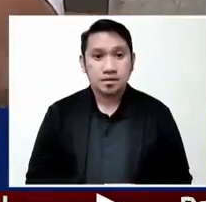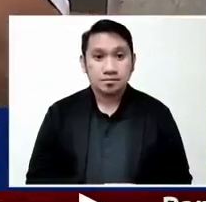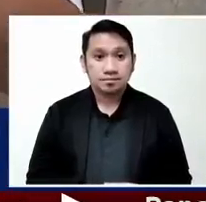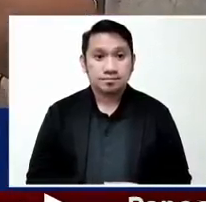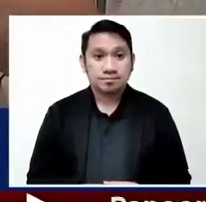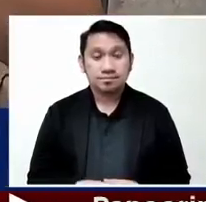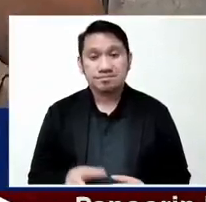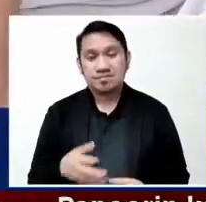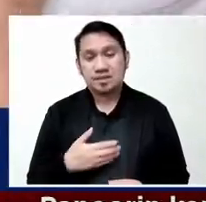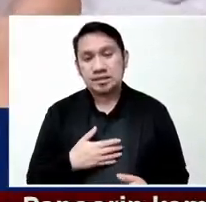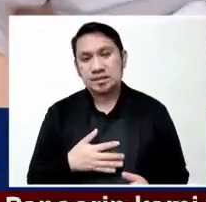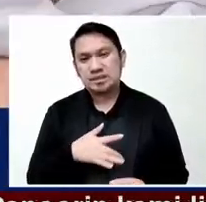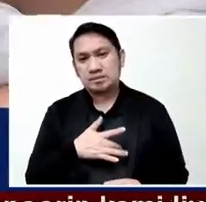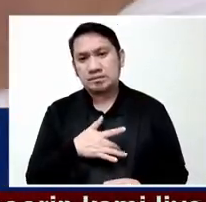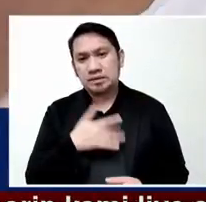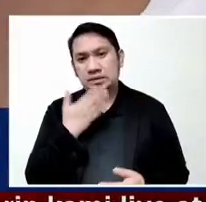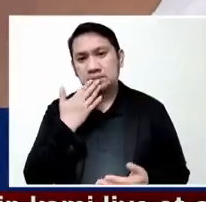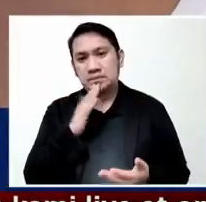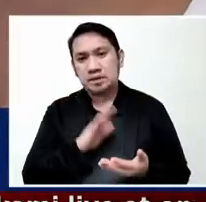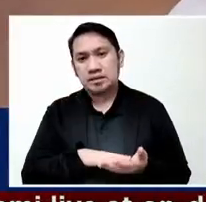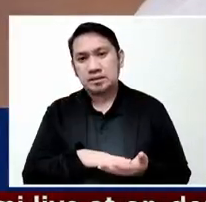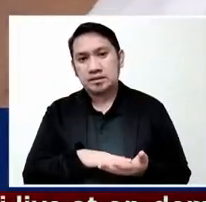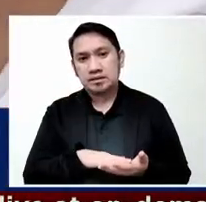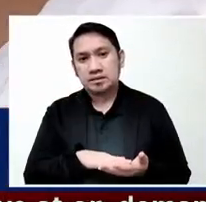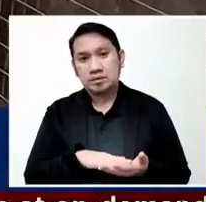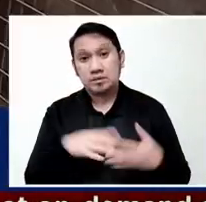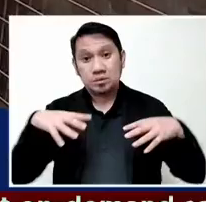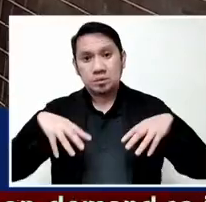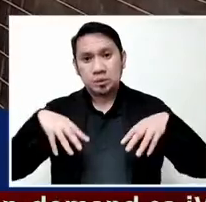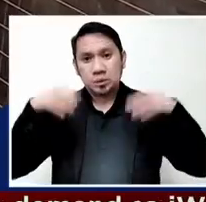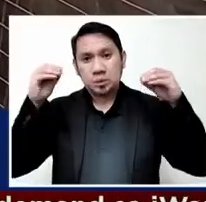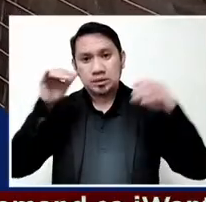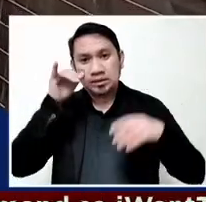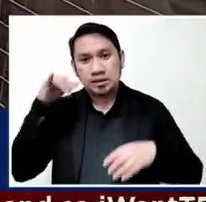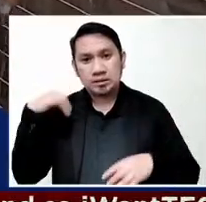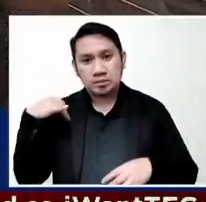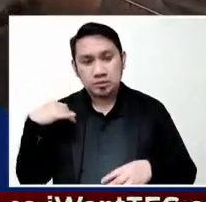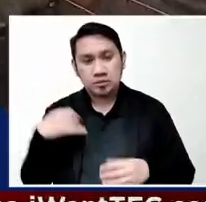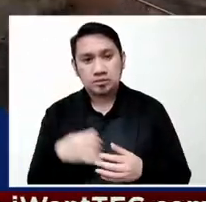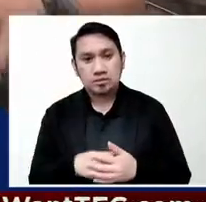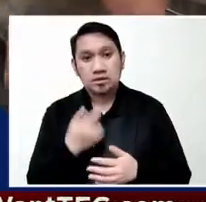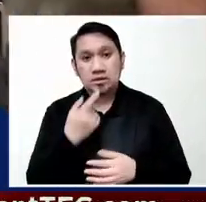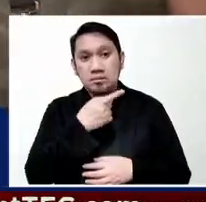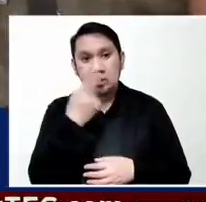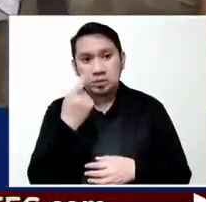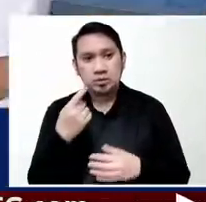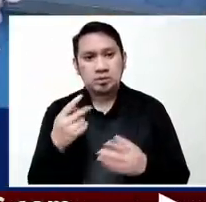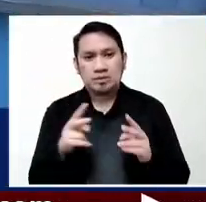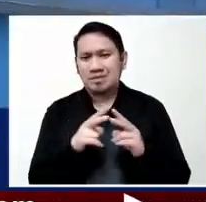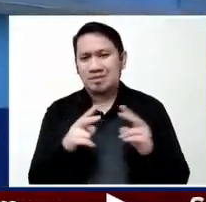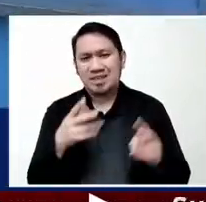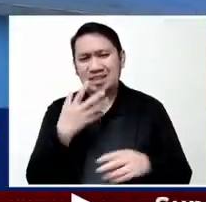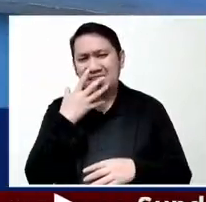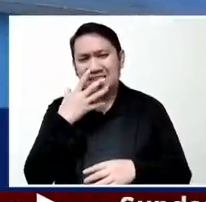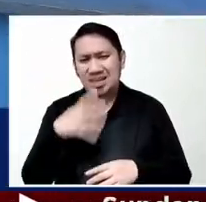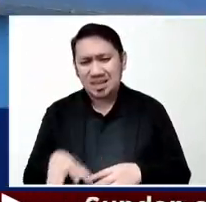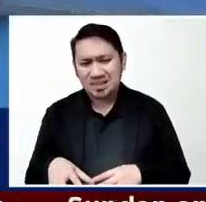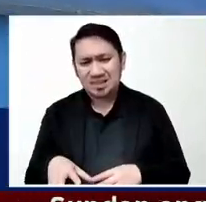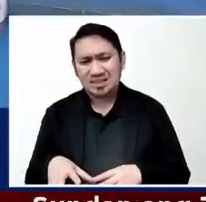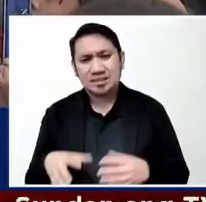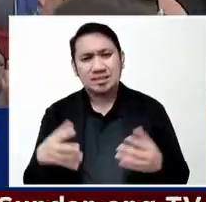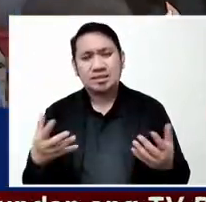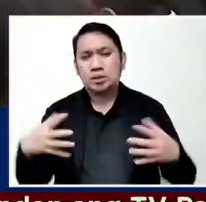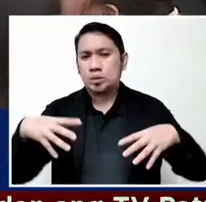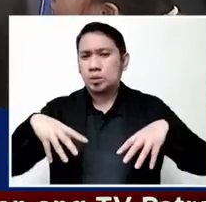Sumamang pakiramdam ni Julita nang biglang nag-brown out kahapon na timing kasing sobrang init pa ng panahon nang mawala